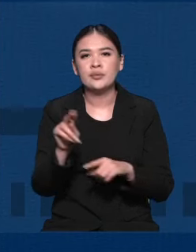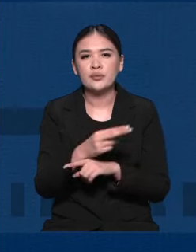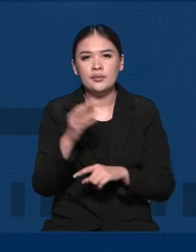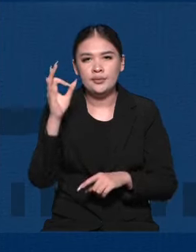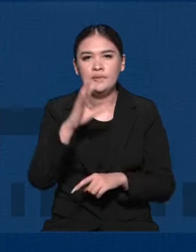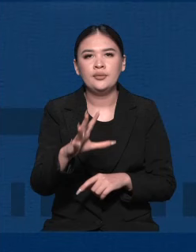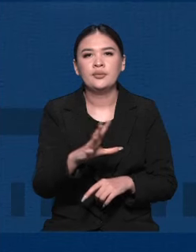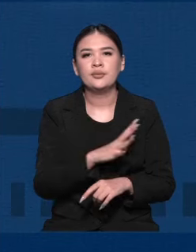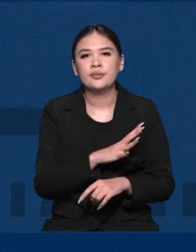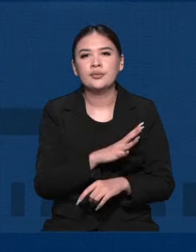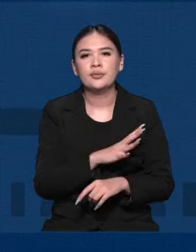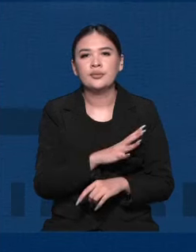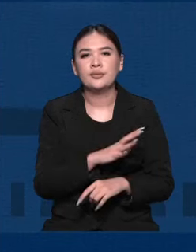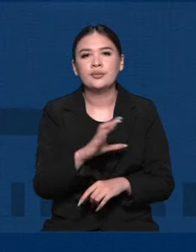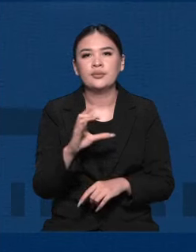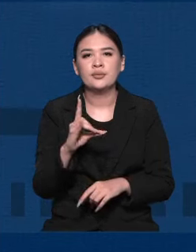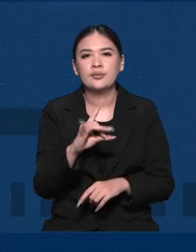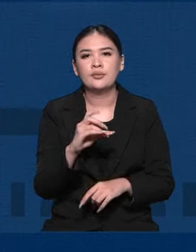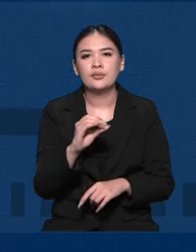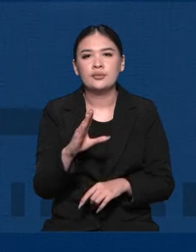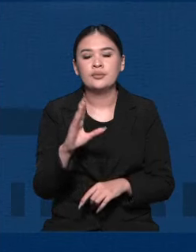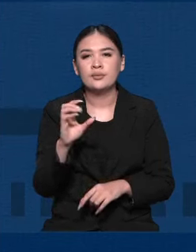восполнению минерально-сырьевой базы.